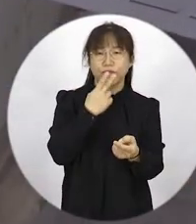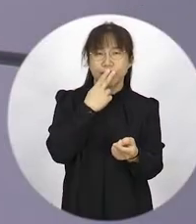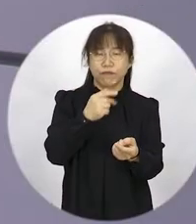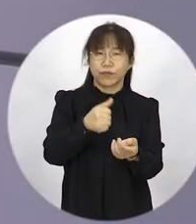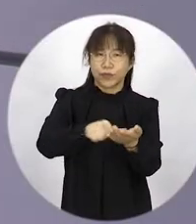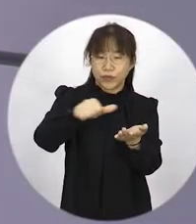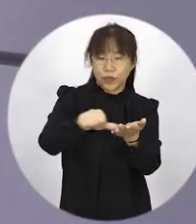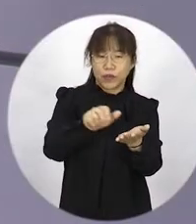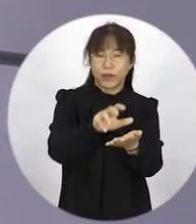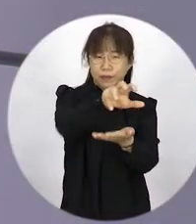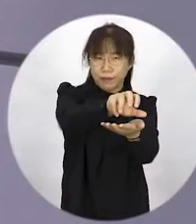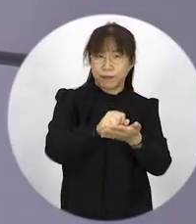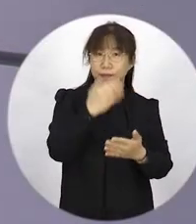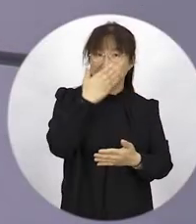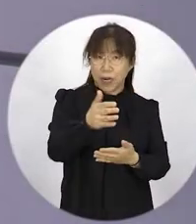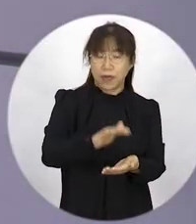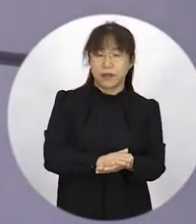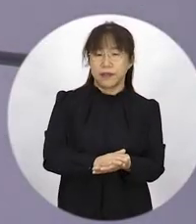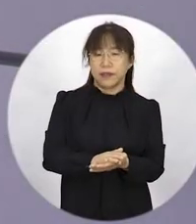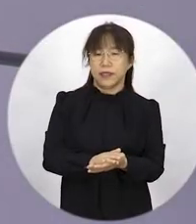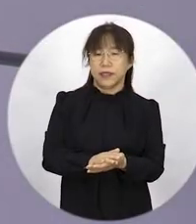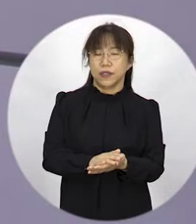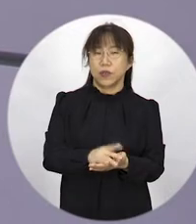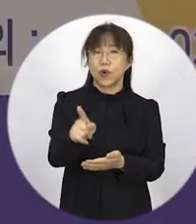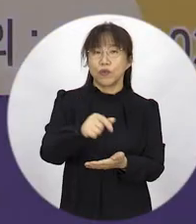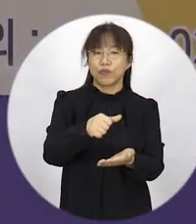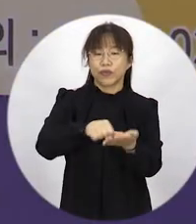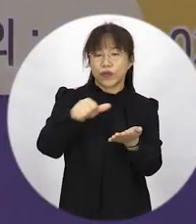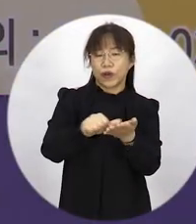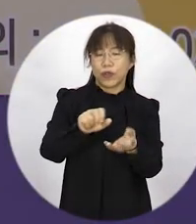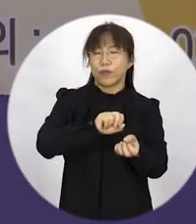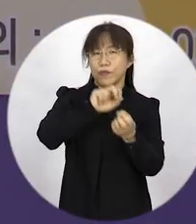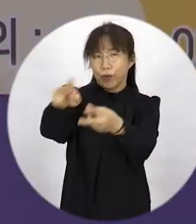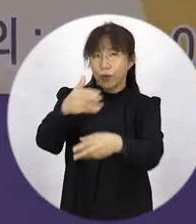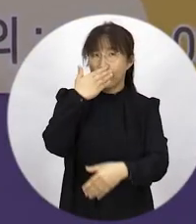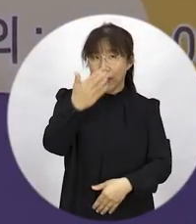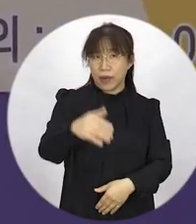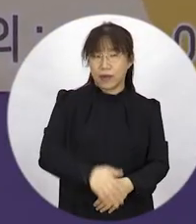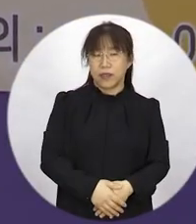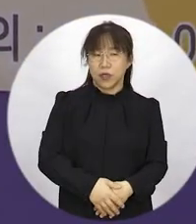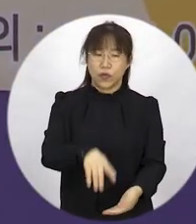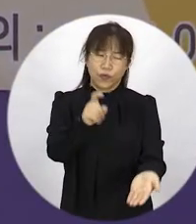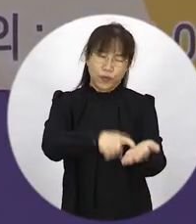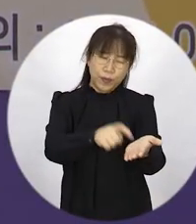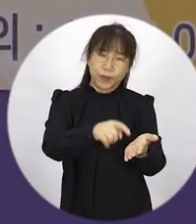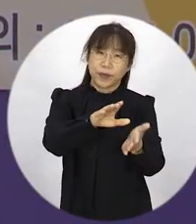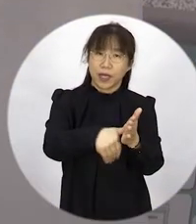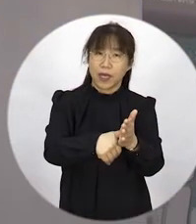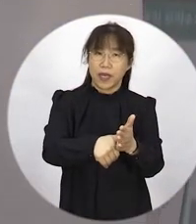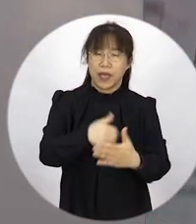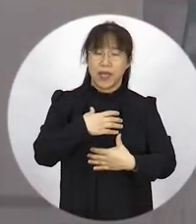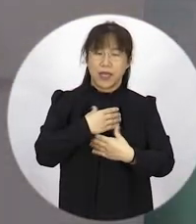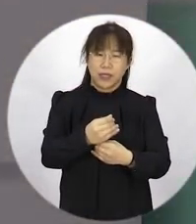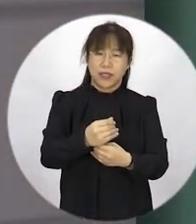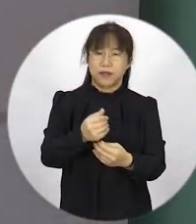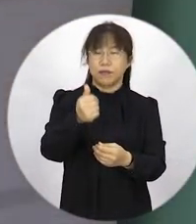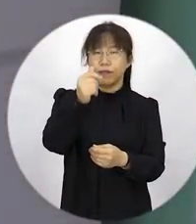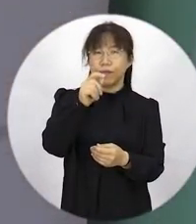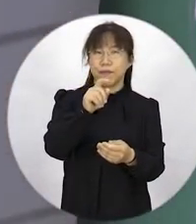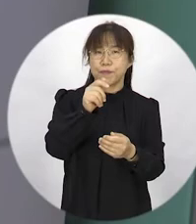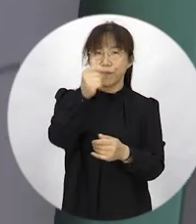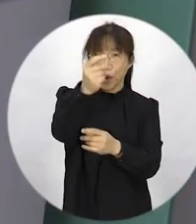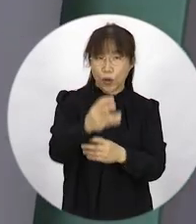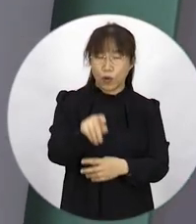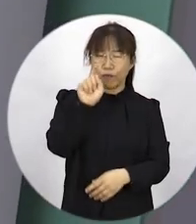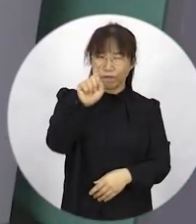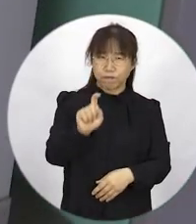그밖에도 안심택배함에서는 택배를 보낼 수도 있으며 위급상황 발생 시 누르는 국민안심벨도 설치되어 있습니다.